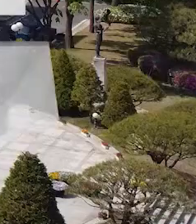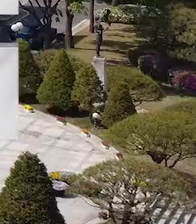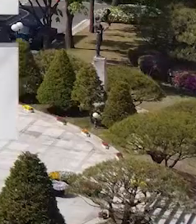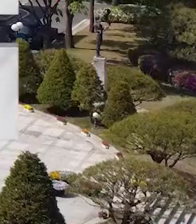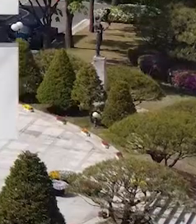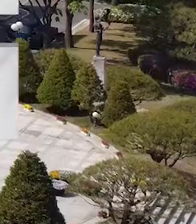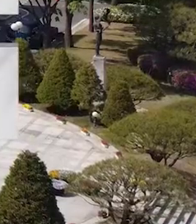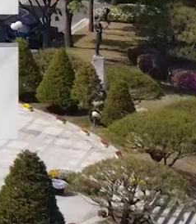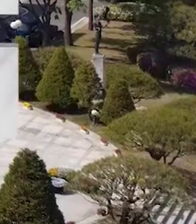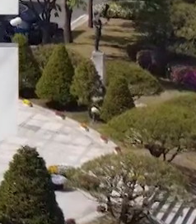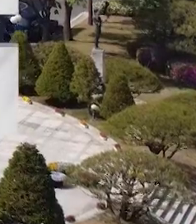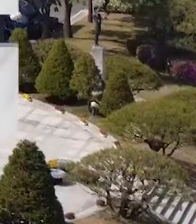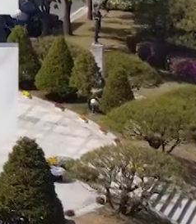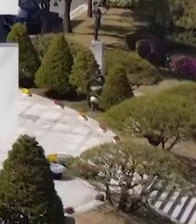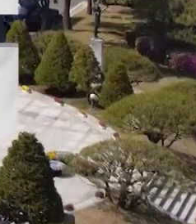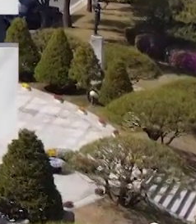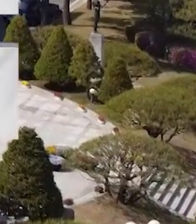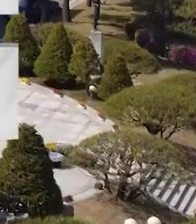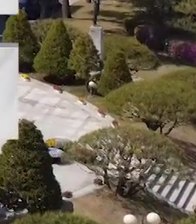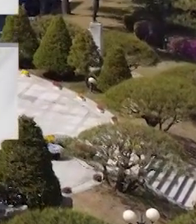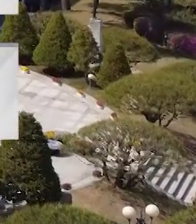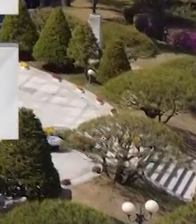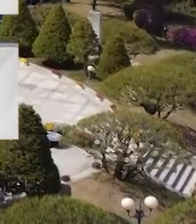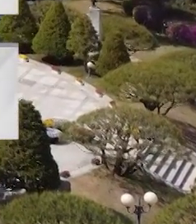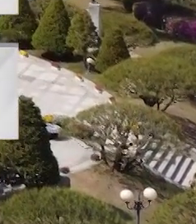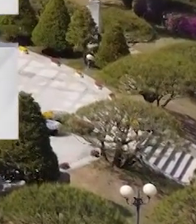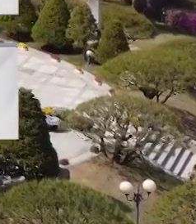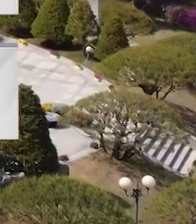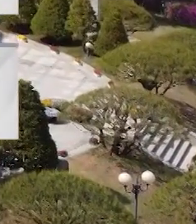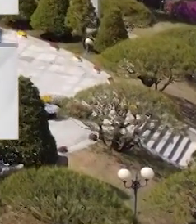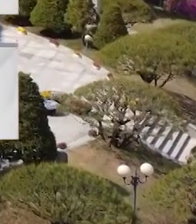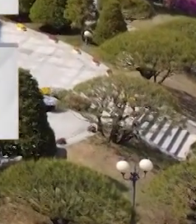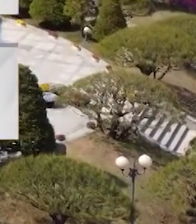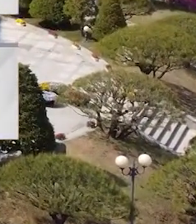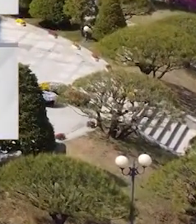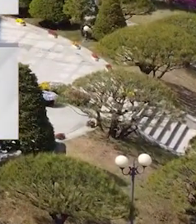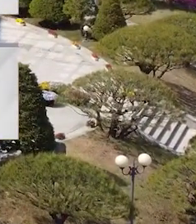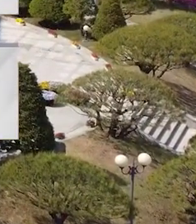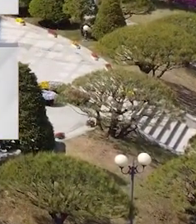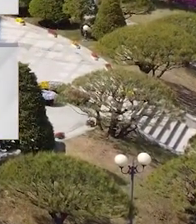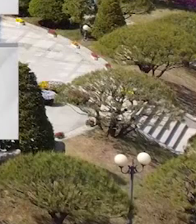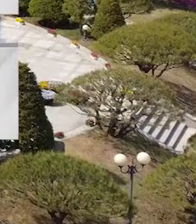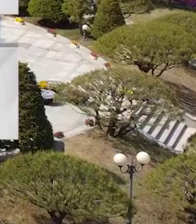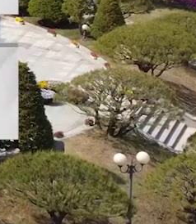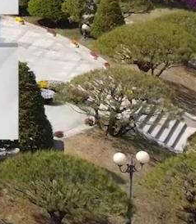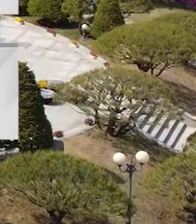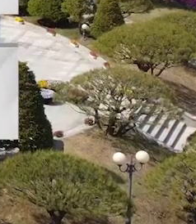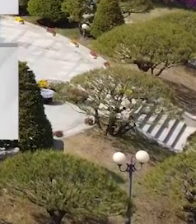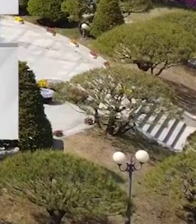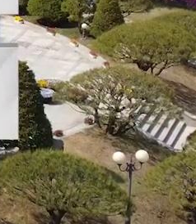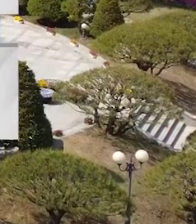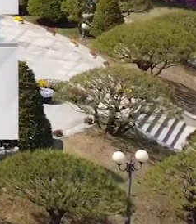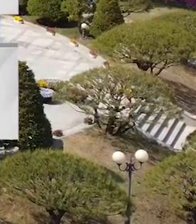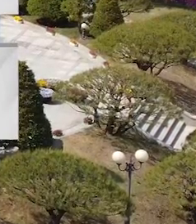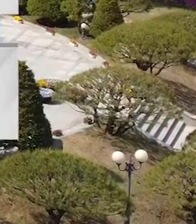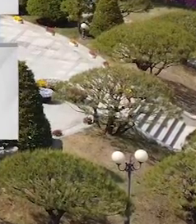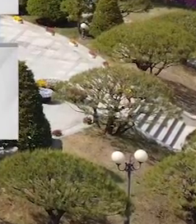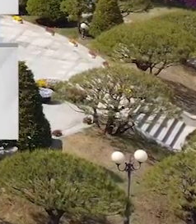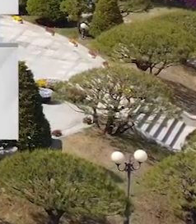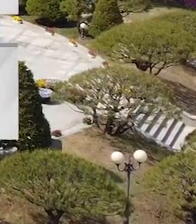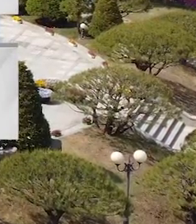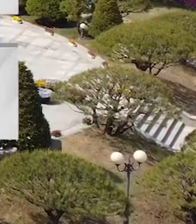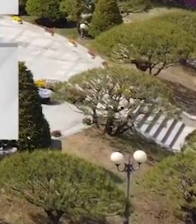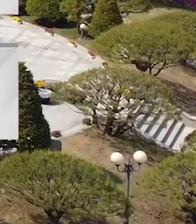선거관리위원회가 지난 16일부터 18일까지 제8회 전국 동시지방선거 투표지 분류기 2차 모의시험을 실시했습니다.